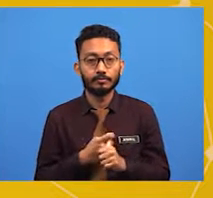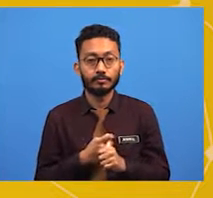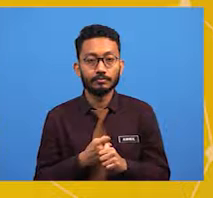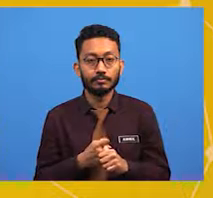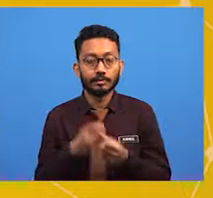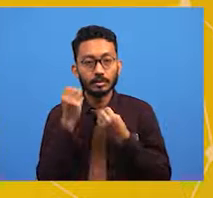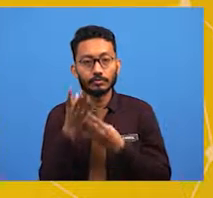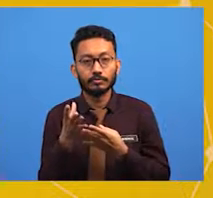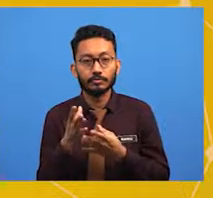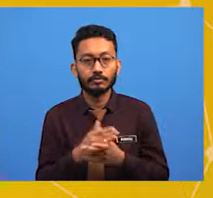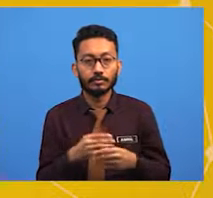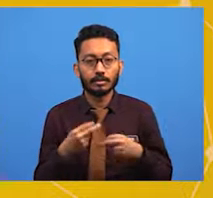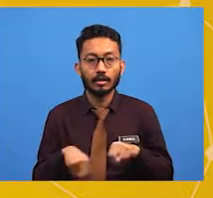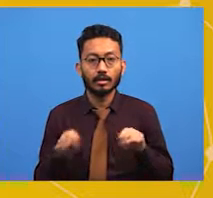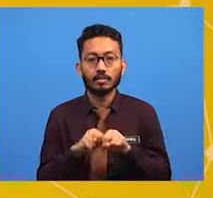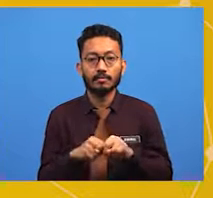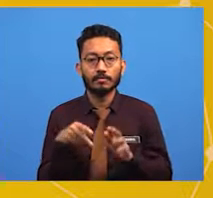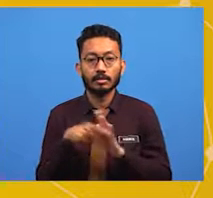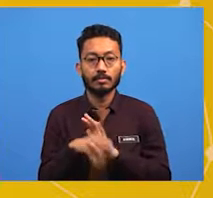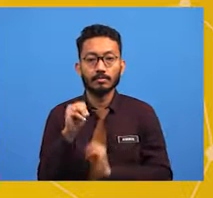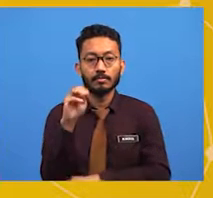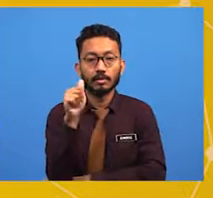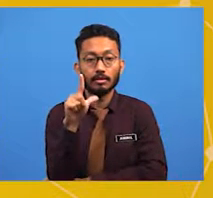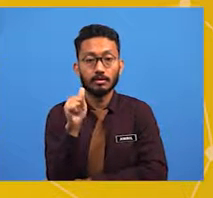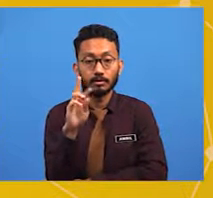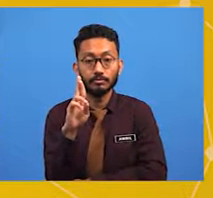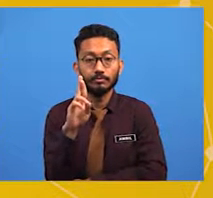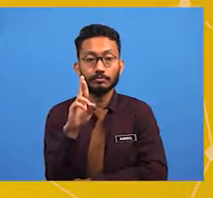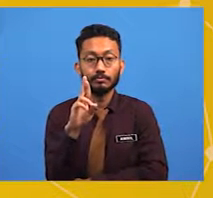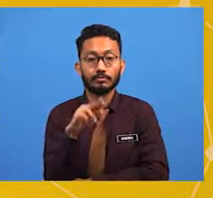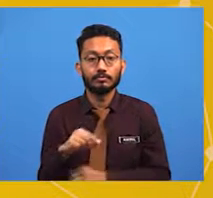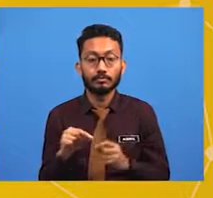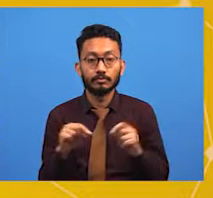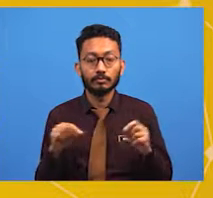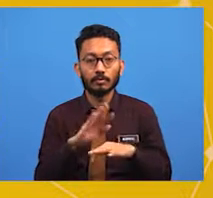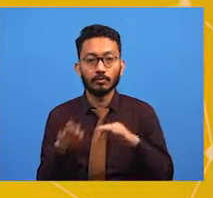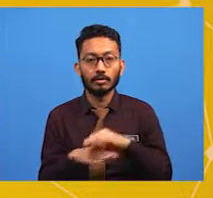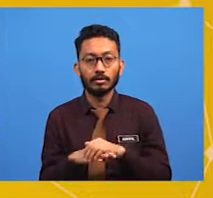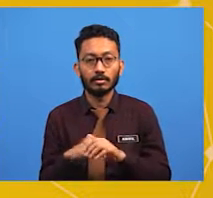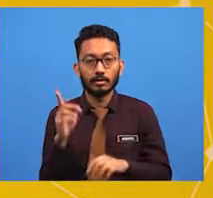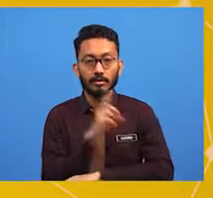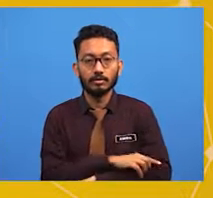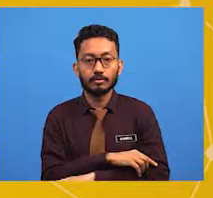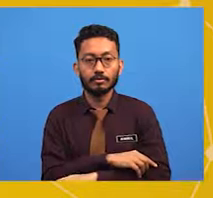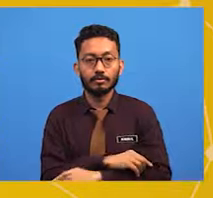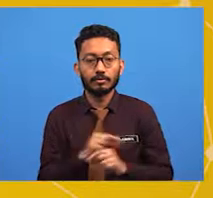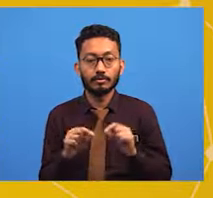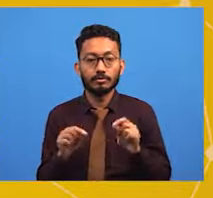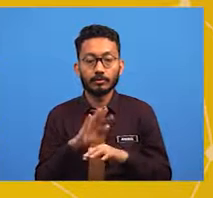pengisytiharan nilai pemalar bilangan garis bawah hari garis bawah